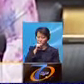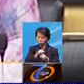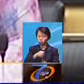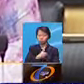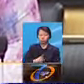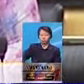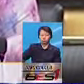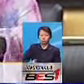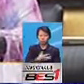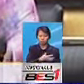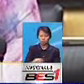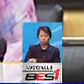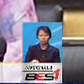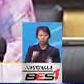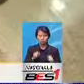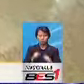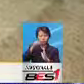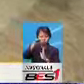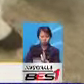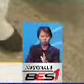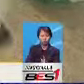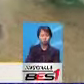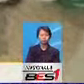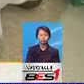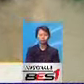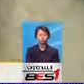ini dan juga dapat dikurangkan.